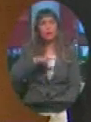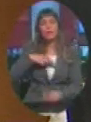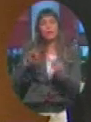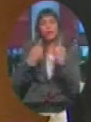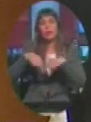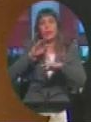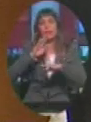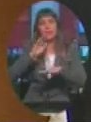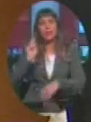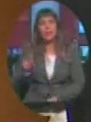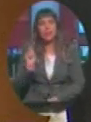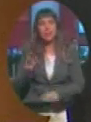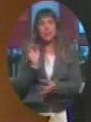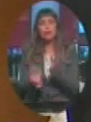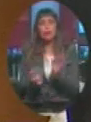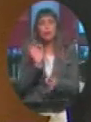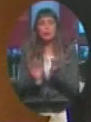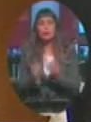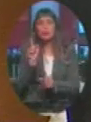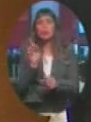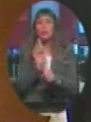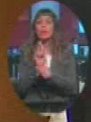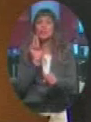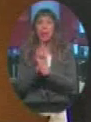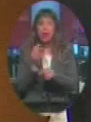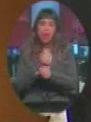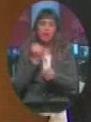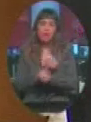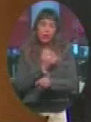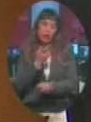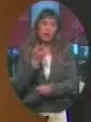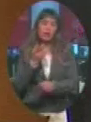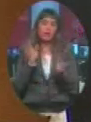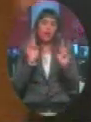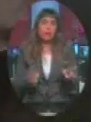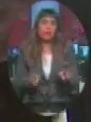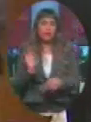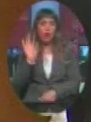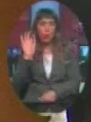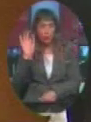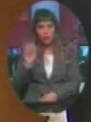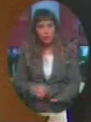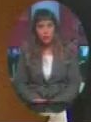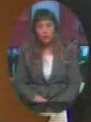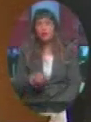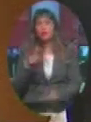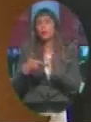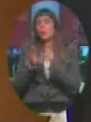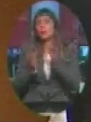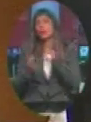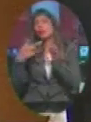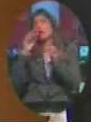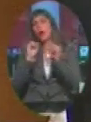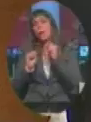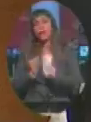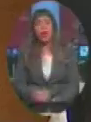מעין שיפוטית, עליה לנקוט זהירות יתר בהפעלת סמכויותיה, נתונות אף לביקורת שיפוטית מחמירה יותר מהרגיל. ולמרות